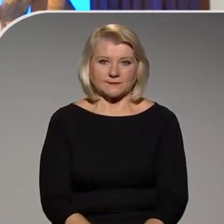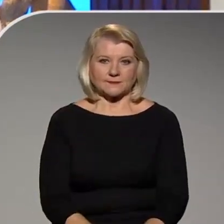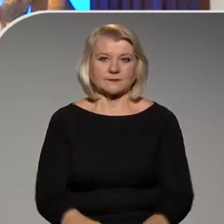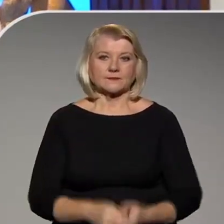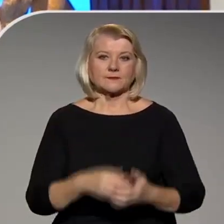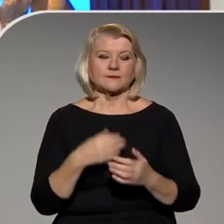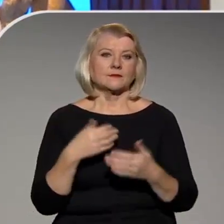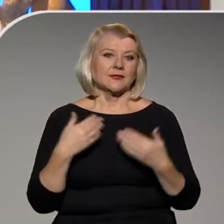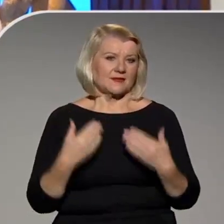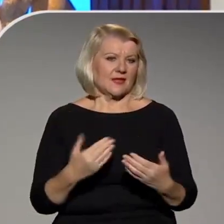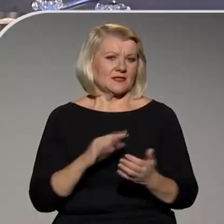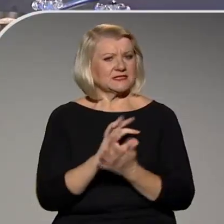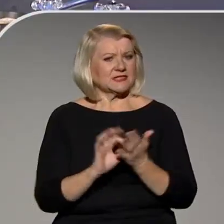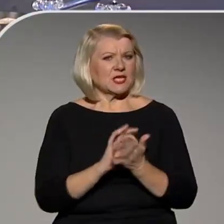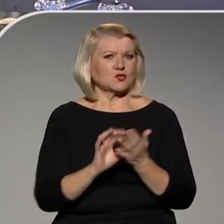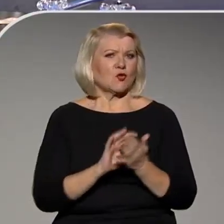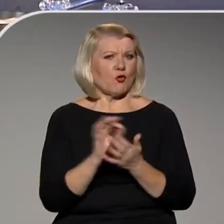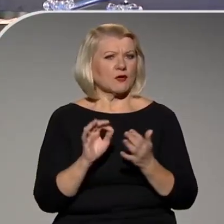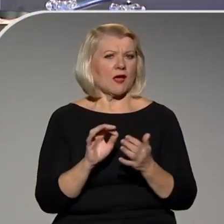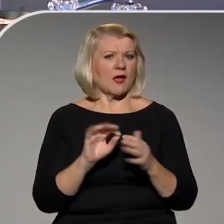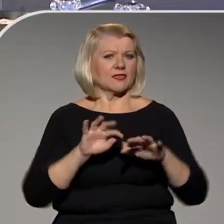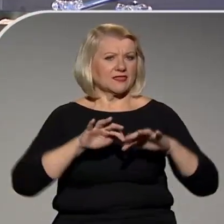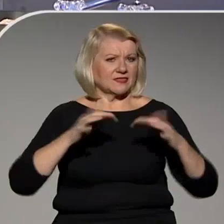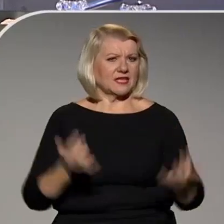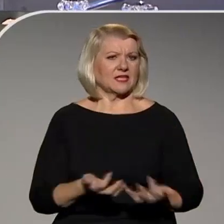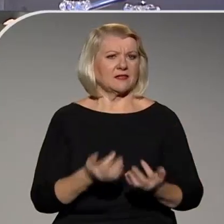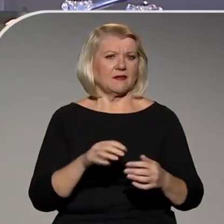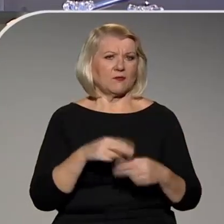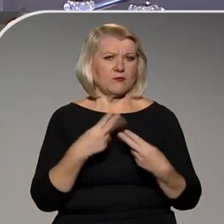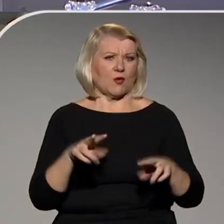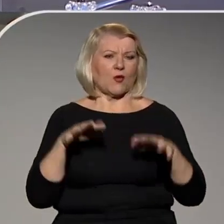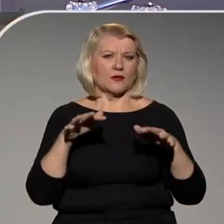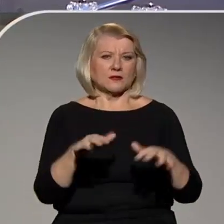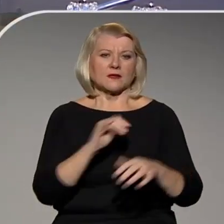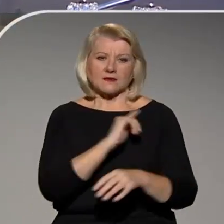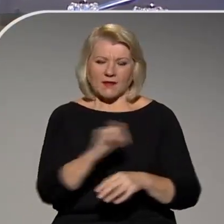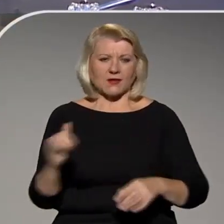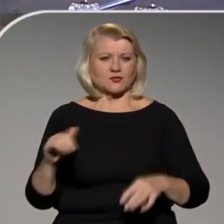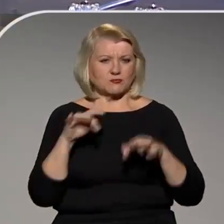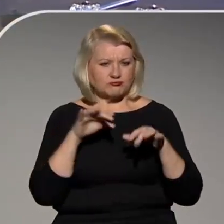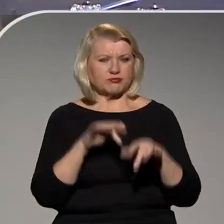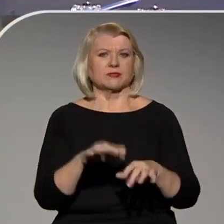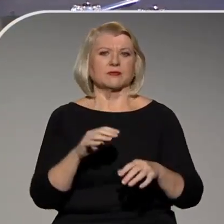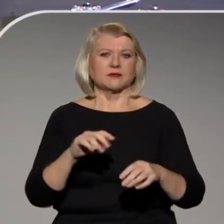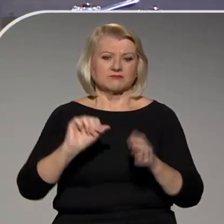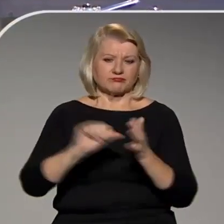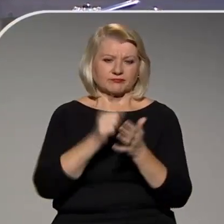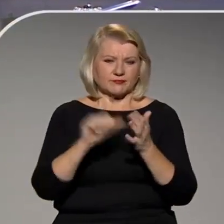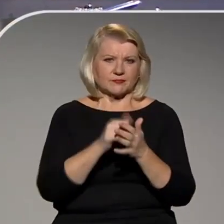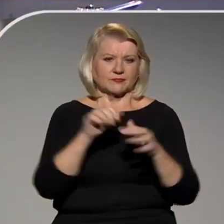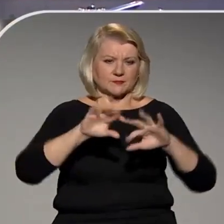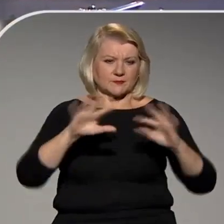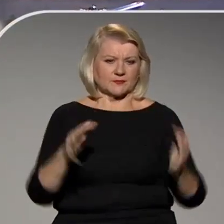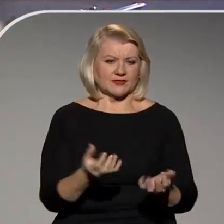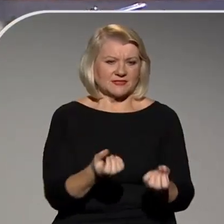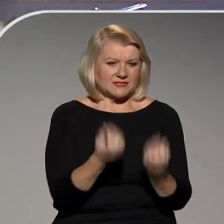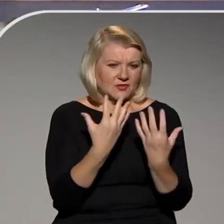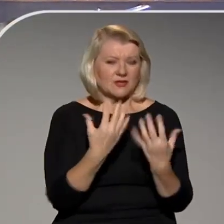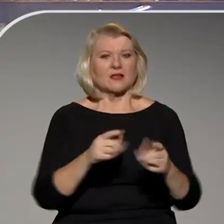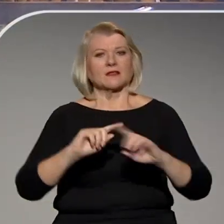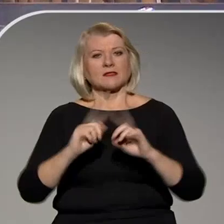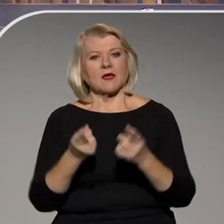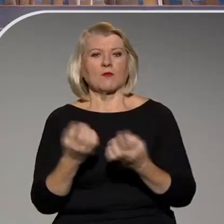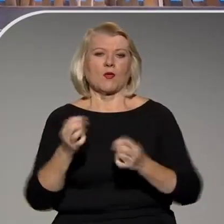teď je úplně sezóna dýně. Všichni, myslím, doma nějaké dýně máme, ať už jsou vydlabané a jsou v nich světýlka, ale většinou z nich něco vaříme.